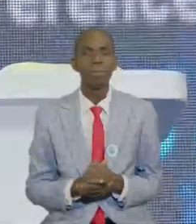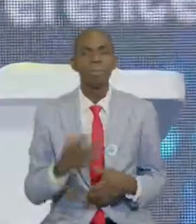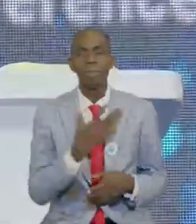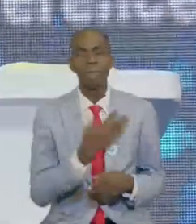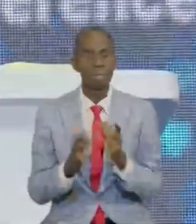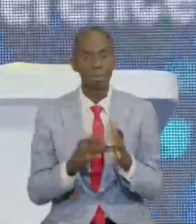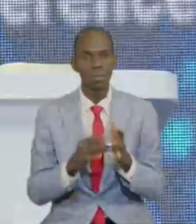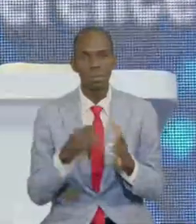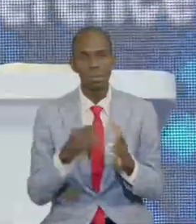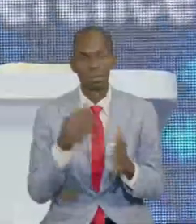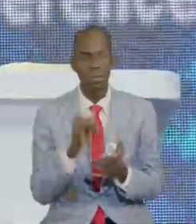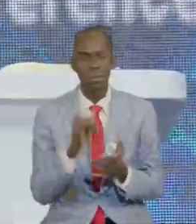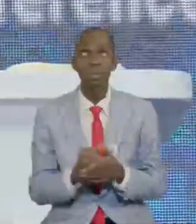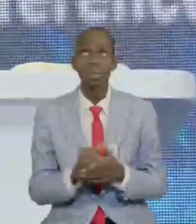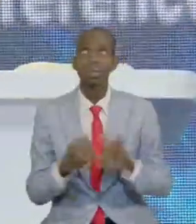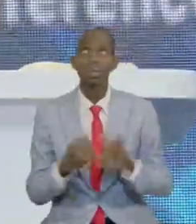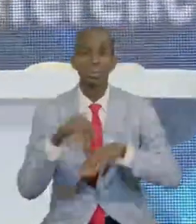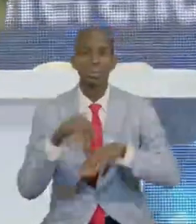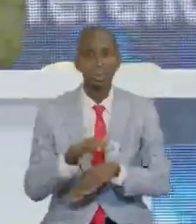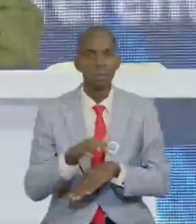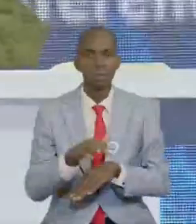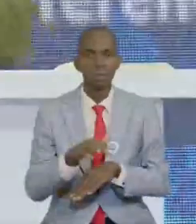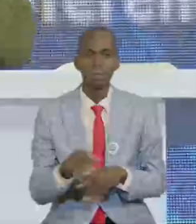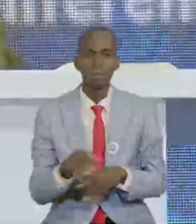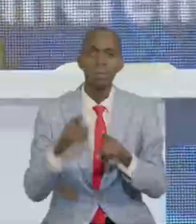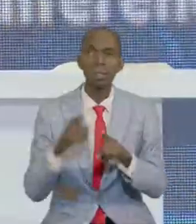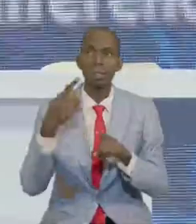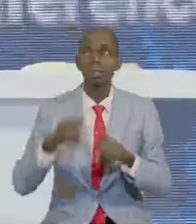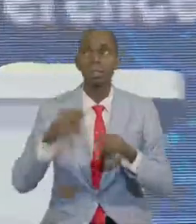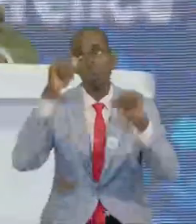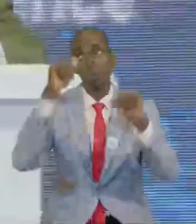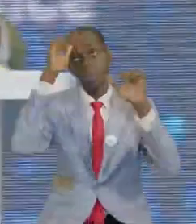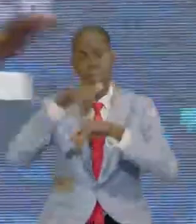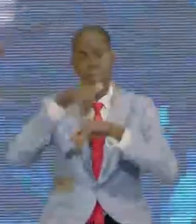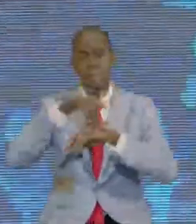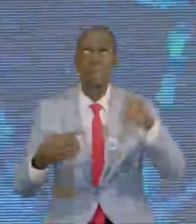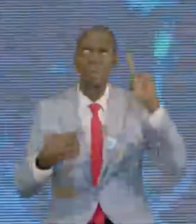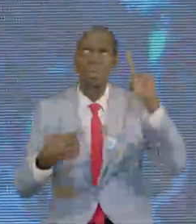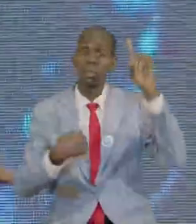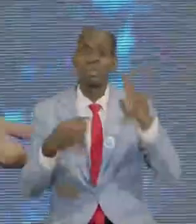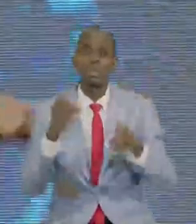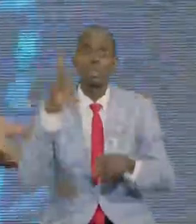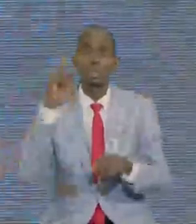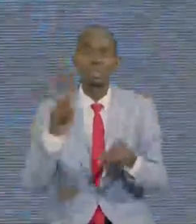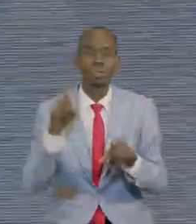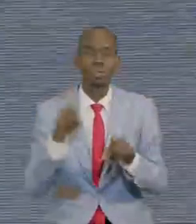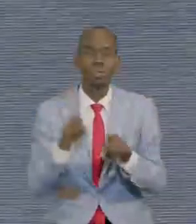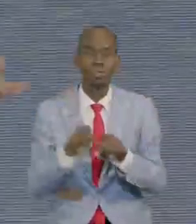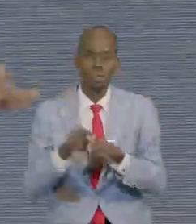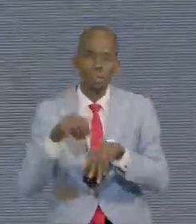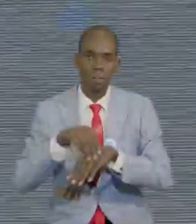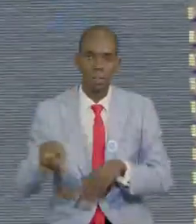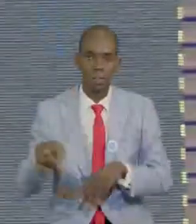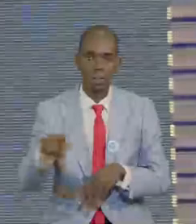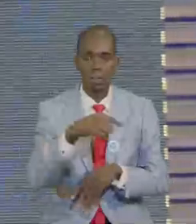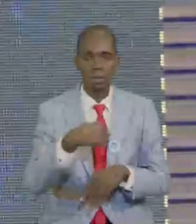et Jésus dit, j'enverrai. As the Father sent him, he also is sending us and is sending the promise and